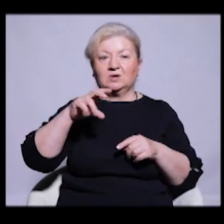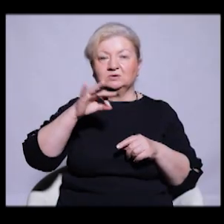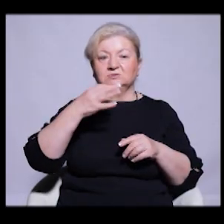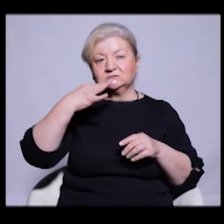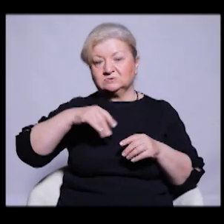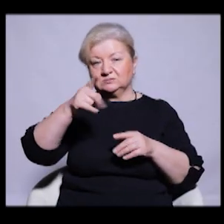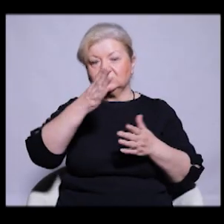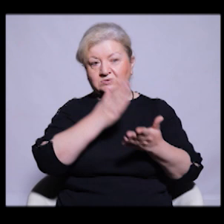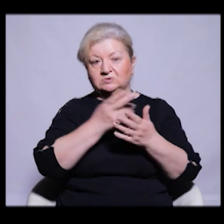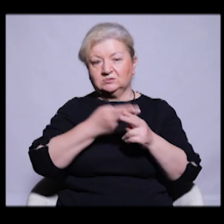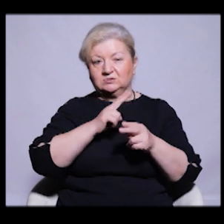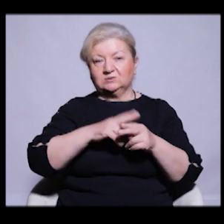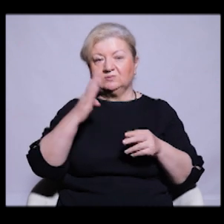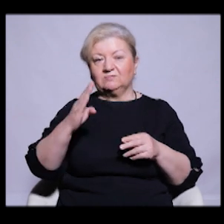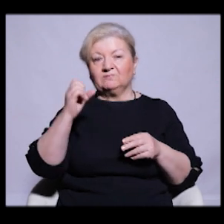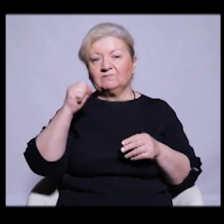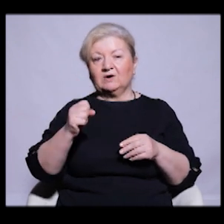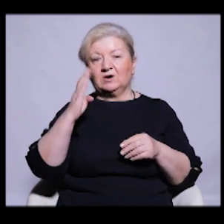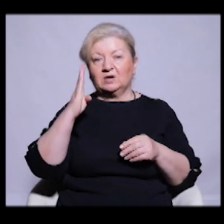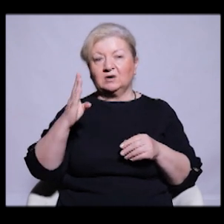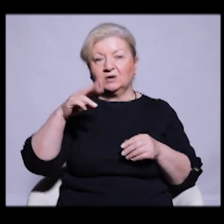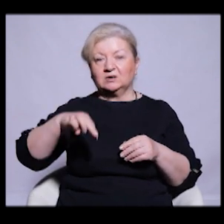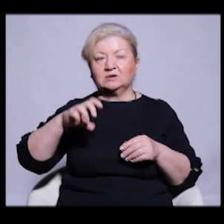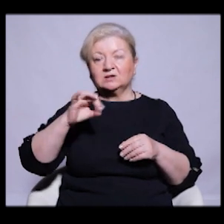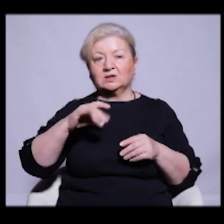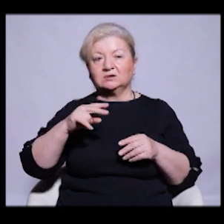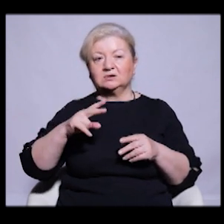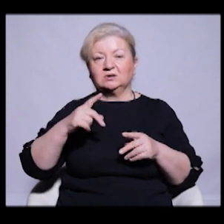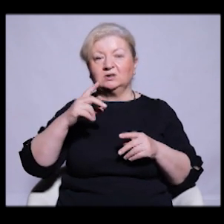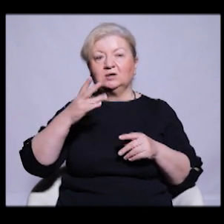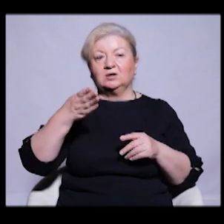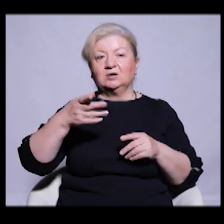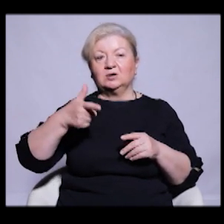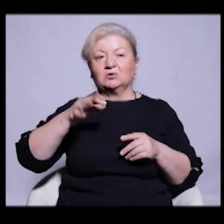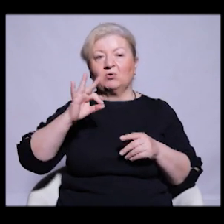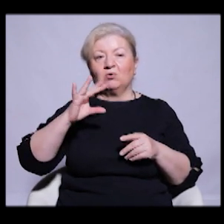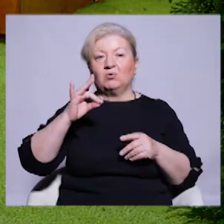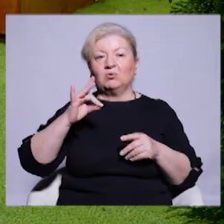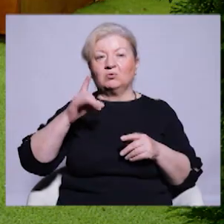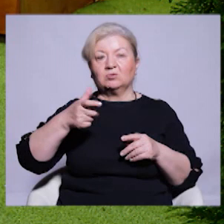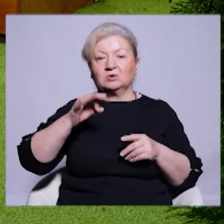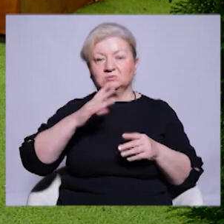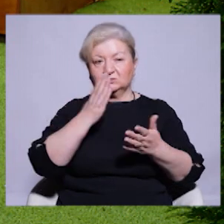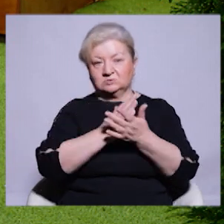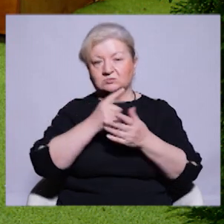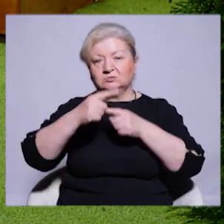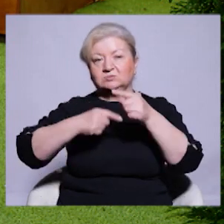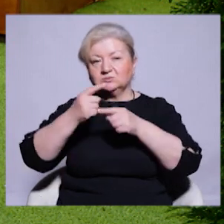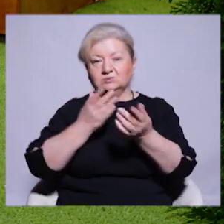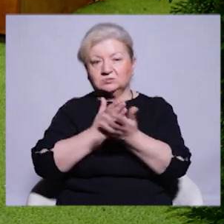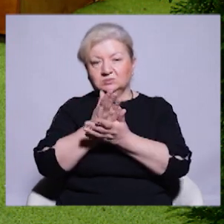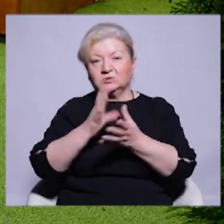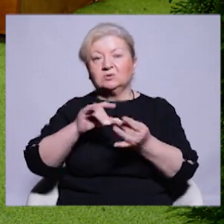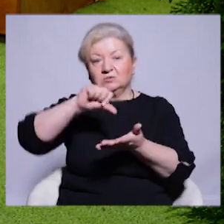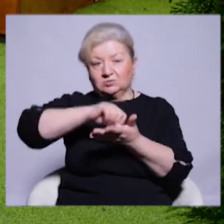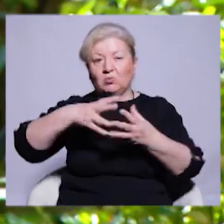გახლავთ ვახტანგ გორგასალი. ანუ როგორც ხედავთ, სამეფო პირდაპირი შტოს წარმომადგენელი არ გახლავთ ვახტანგ გორგასალი, სამეფო